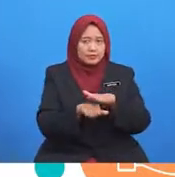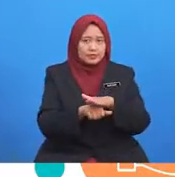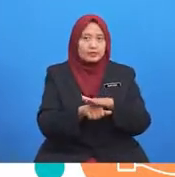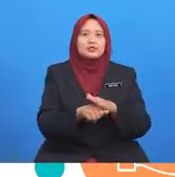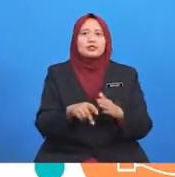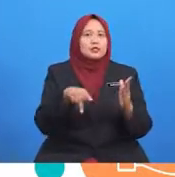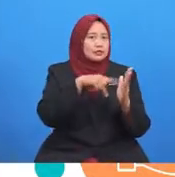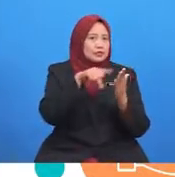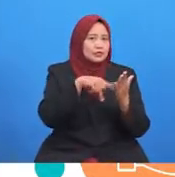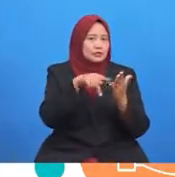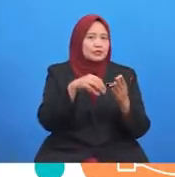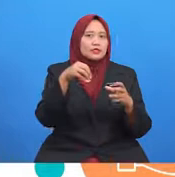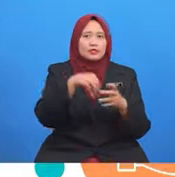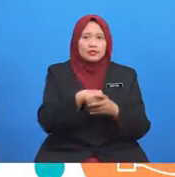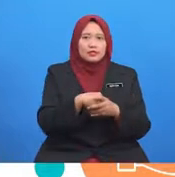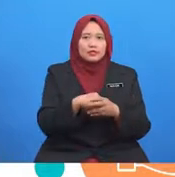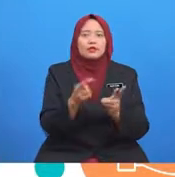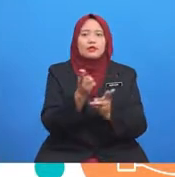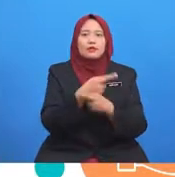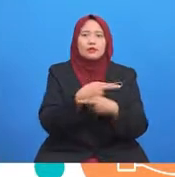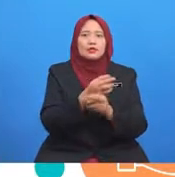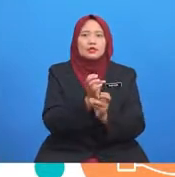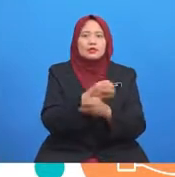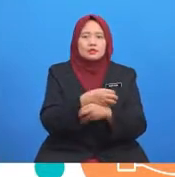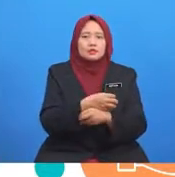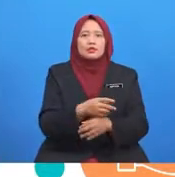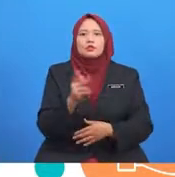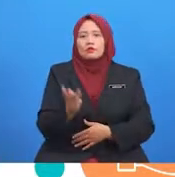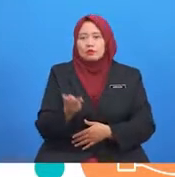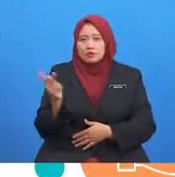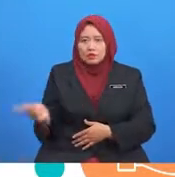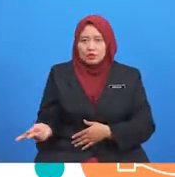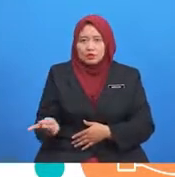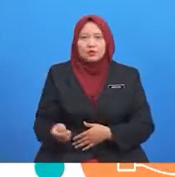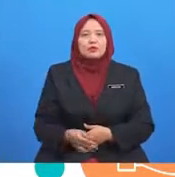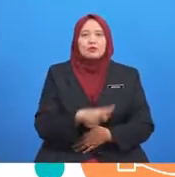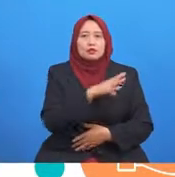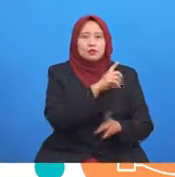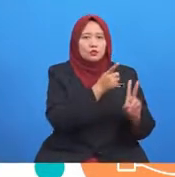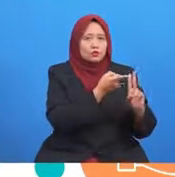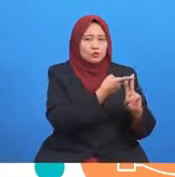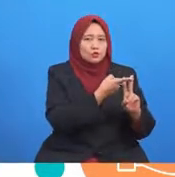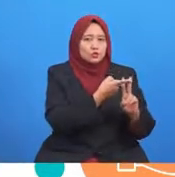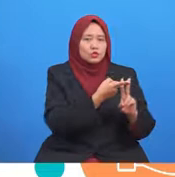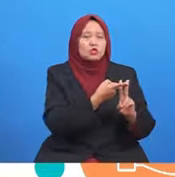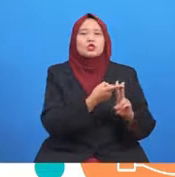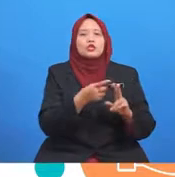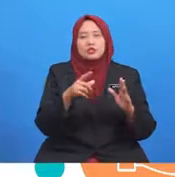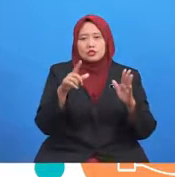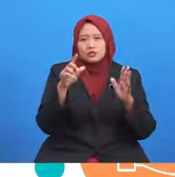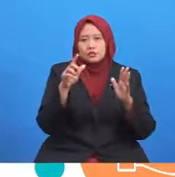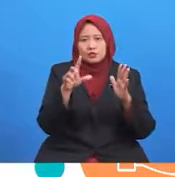produk. 2. Langkah-langkah kerja kajian produk. 3. Mengenal